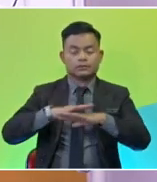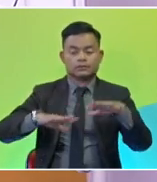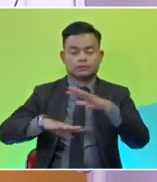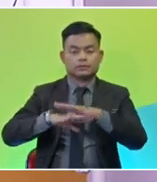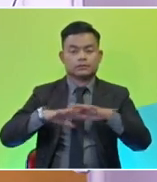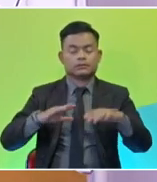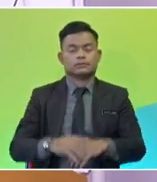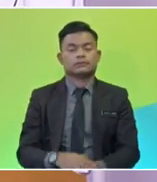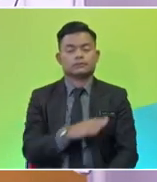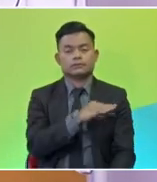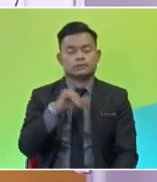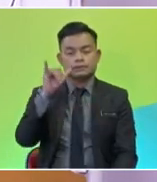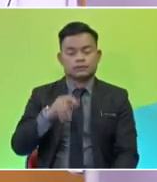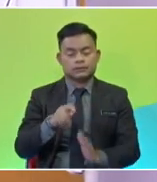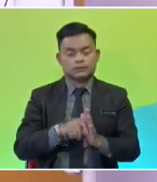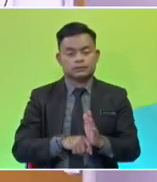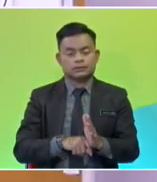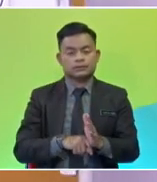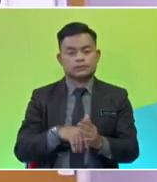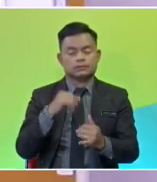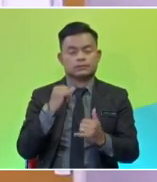Oke dan yang terakhir adalah